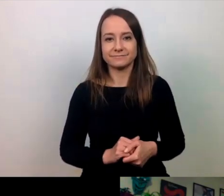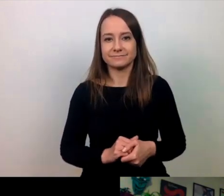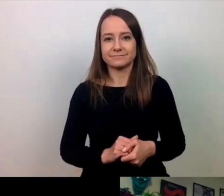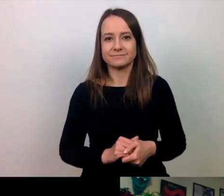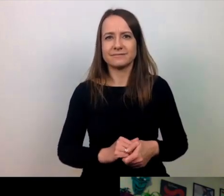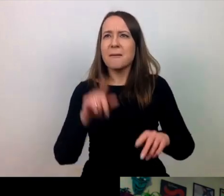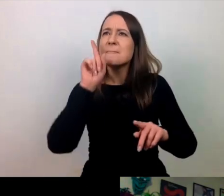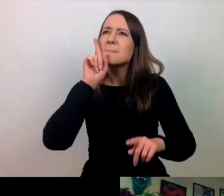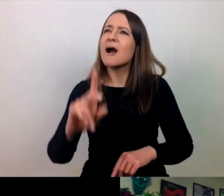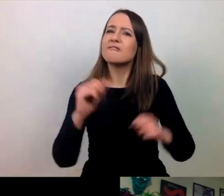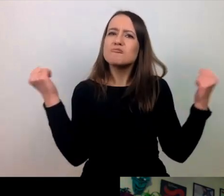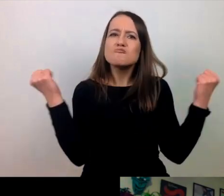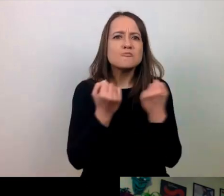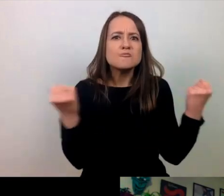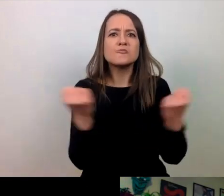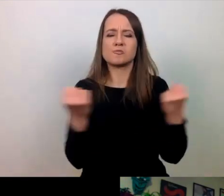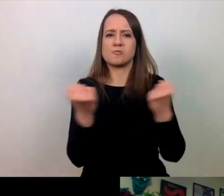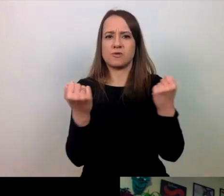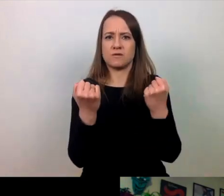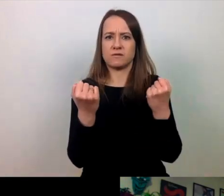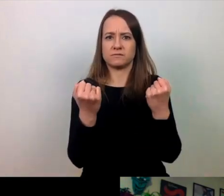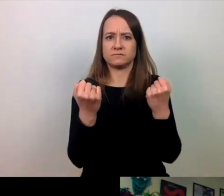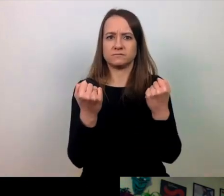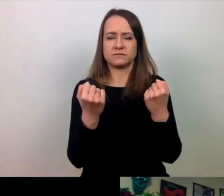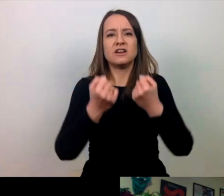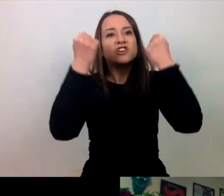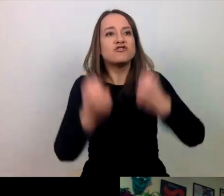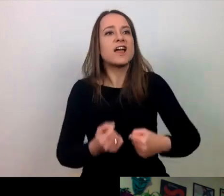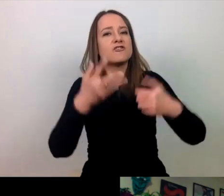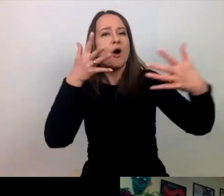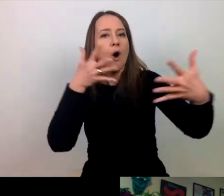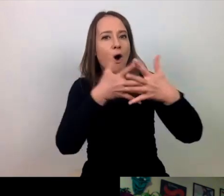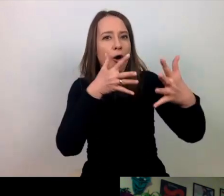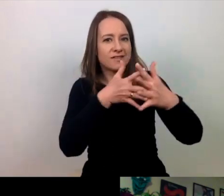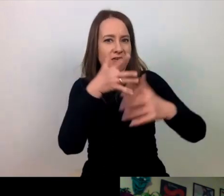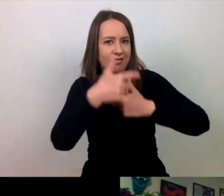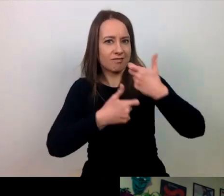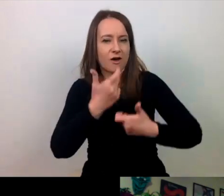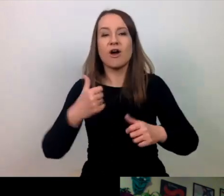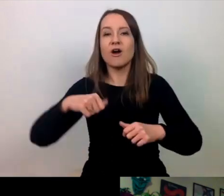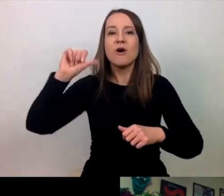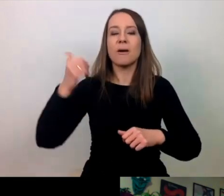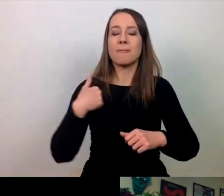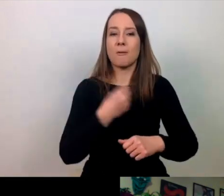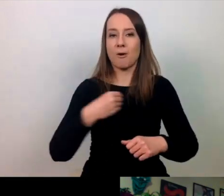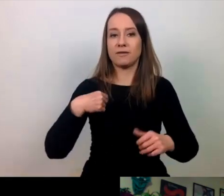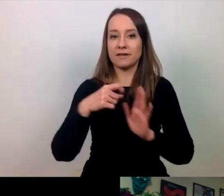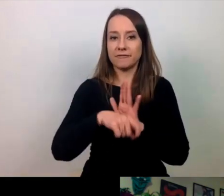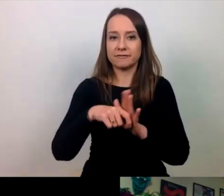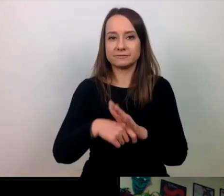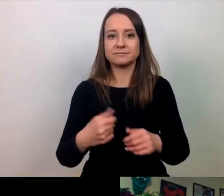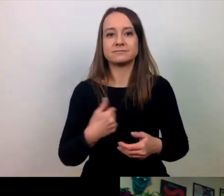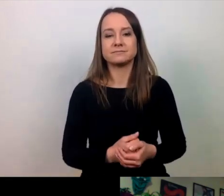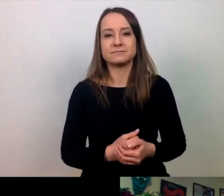autentyczne i prawdziwe jednocześnie, jak trudno to oceniać, nie? Bo był w zeszłym roku taki polski film, zresztą u mnie bardzo wysoko